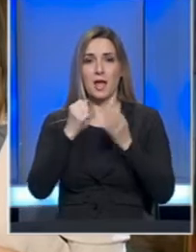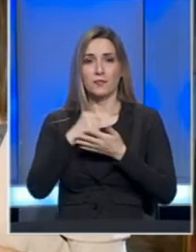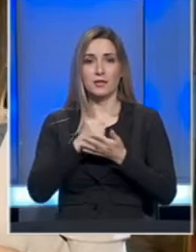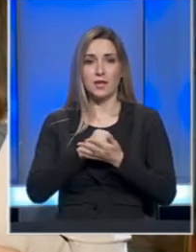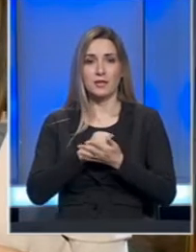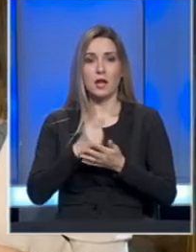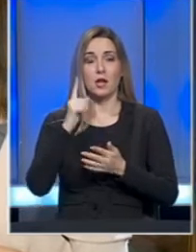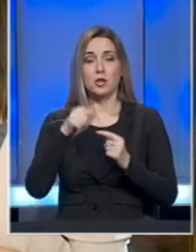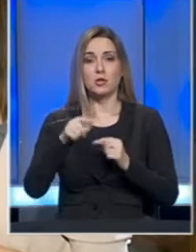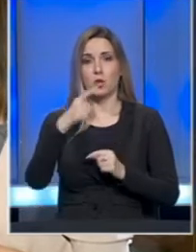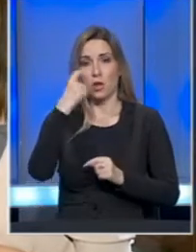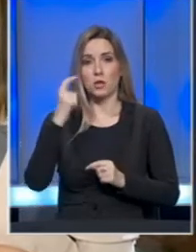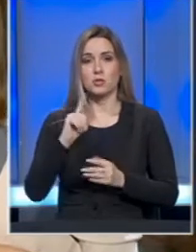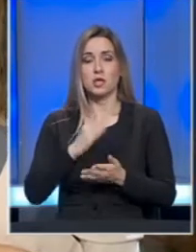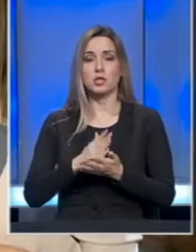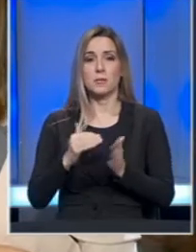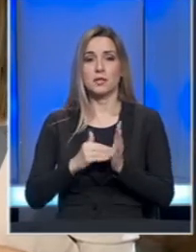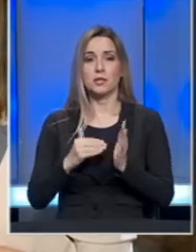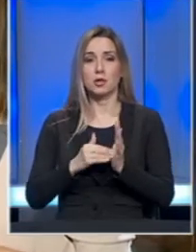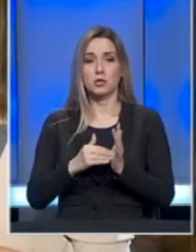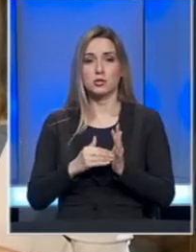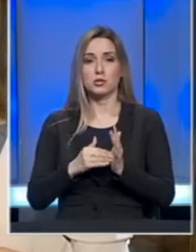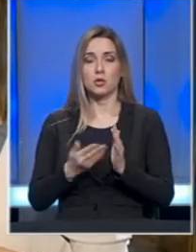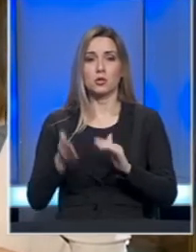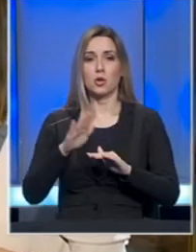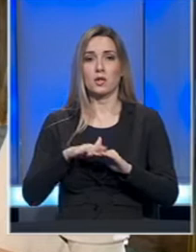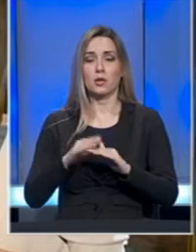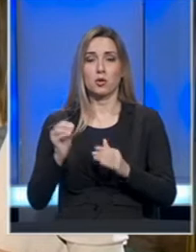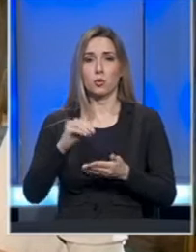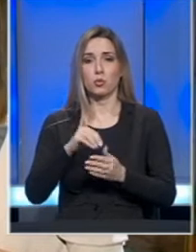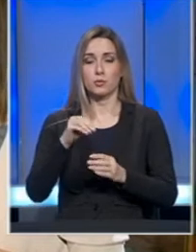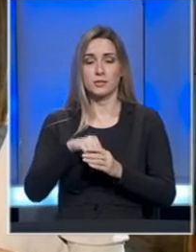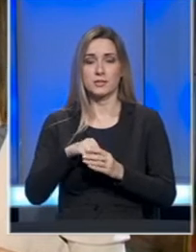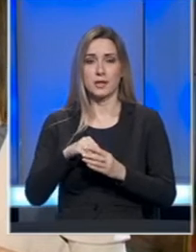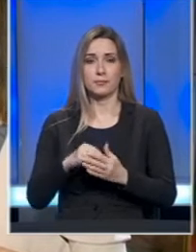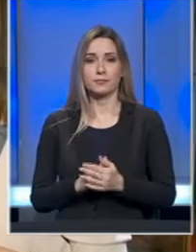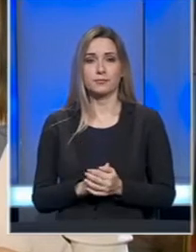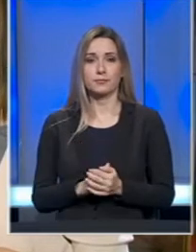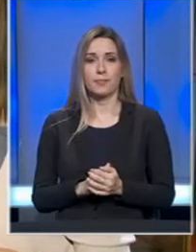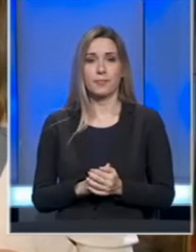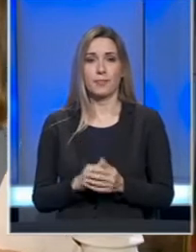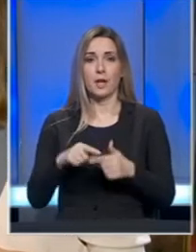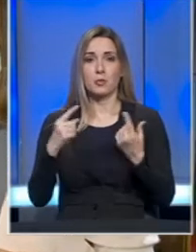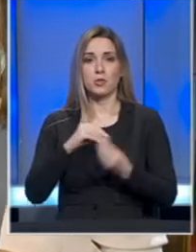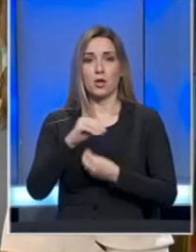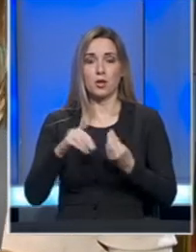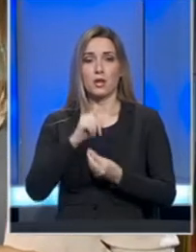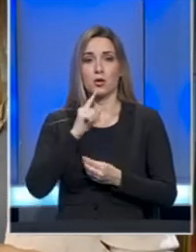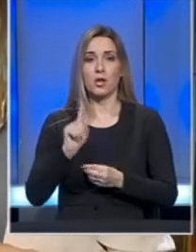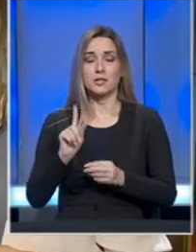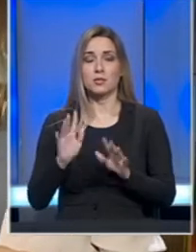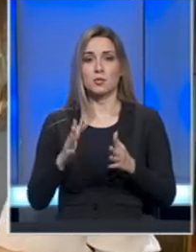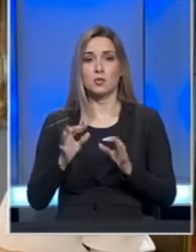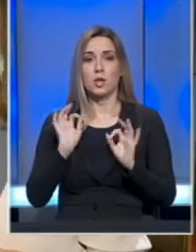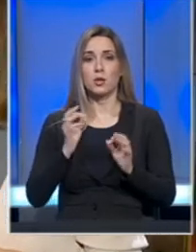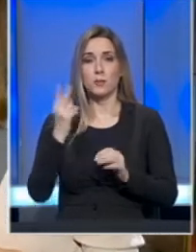sad ljetos neće biti, ne znam, još dodatnog upisa, odnosno evidentiranja. Jer postoje roditelji koji nisu možda